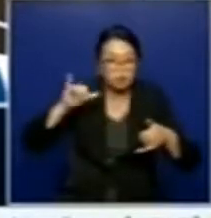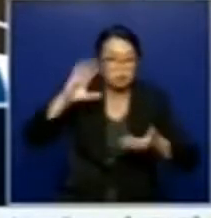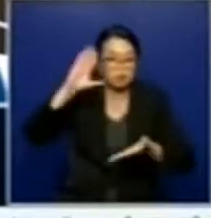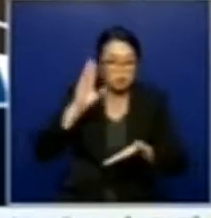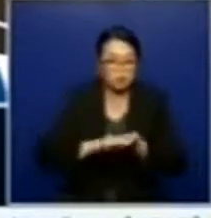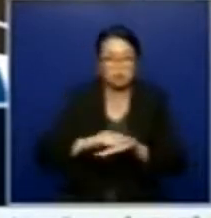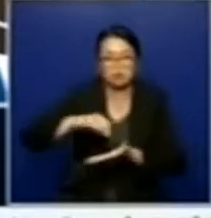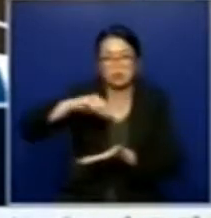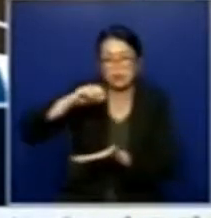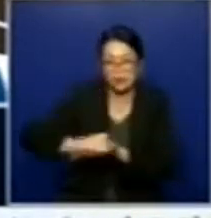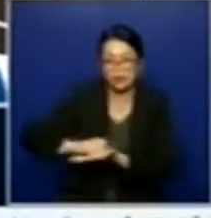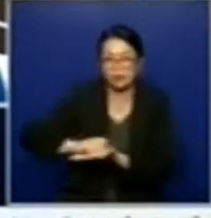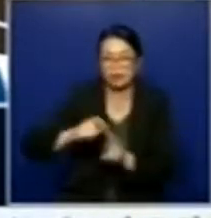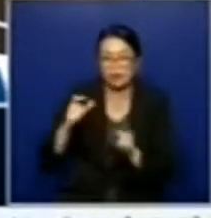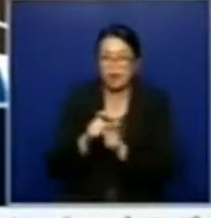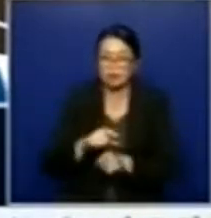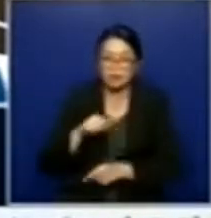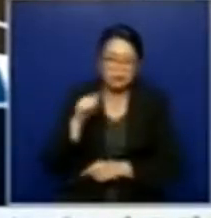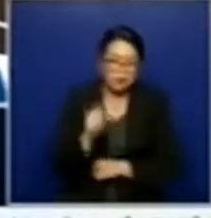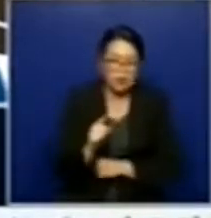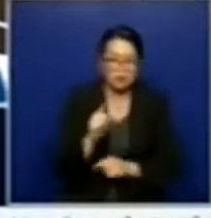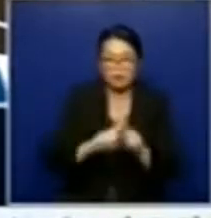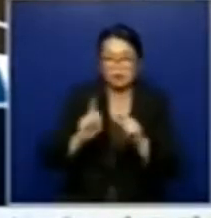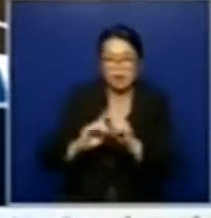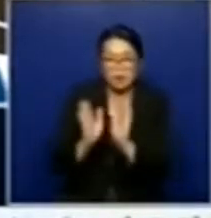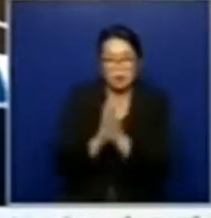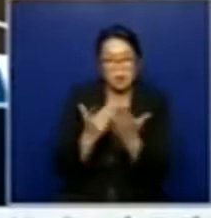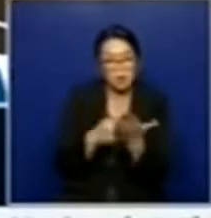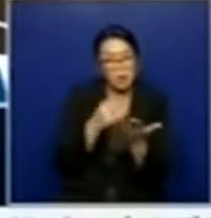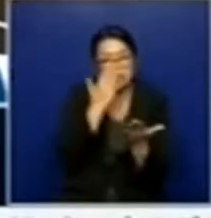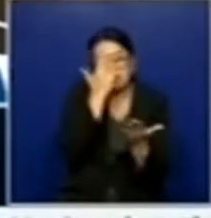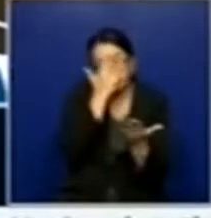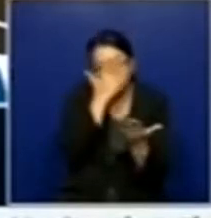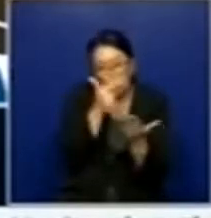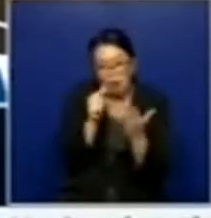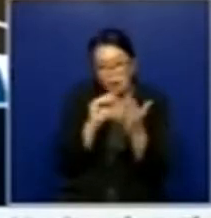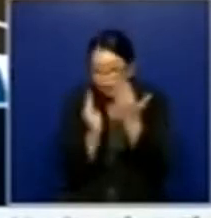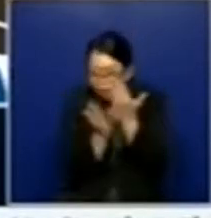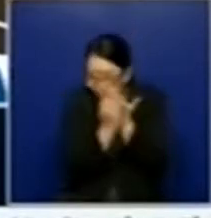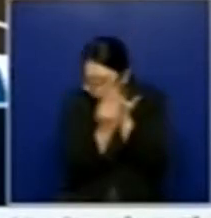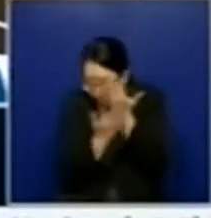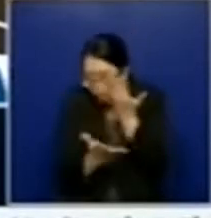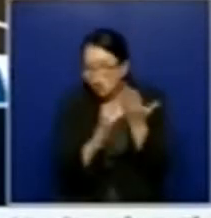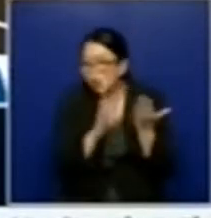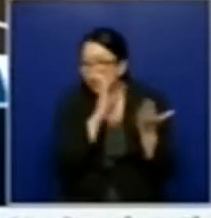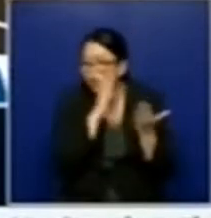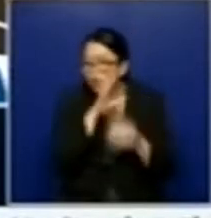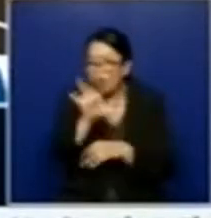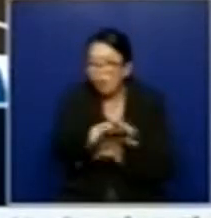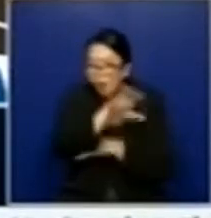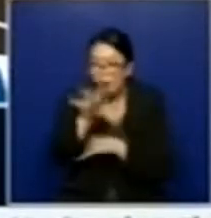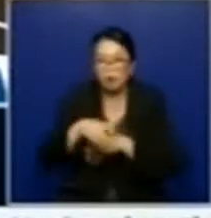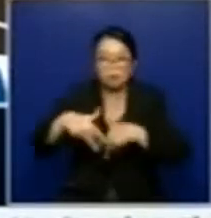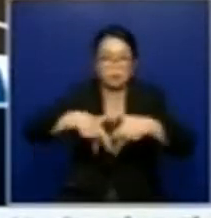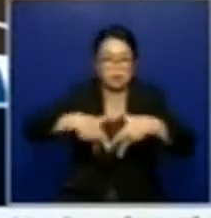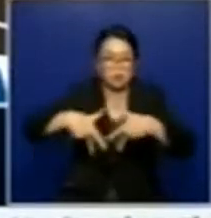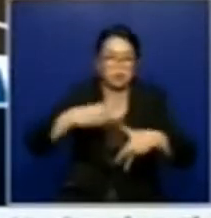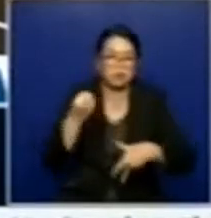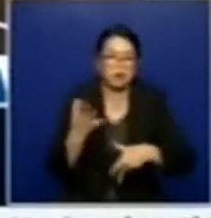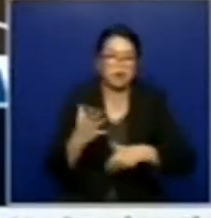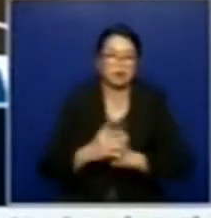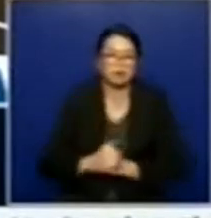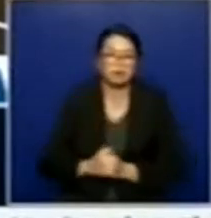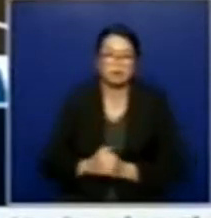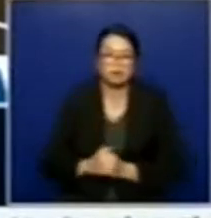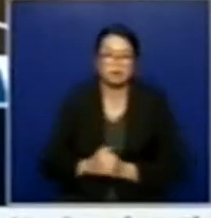ซ็นคำสั่งต่างๆหน้าปกสวยครับเล่มรูปเล่มสวยแต่ข้างในซ่อนด้วยเจตนาที่หลอกลวงประชาชนเยอะมากซึ่งนี่เป็นนิย